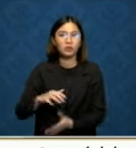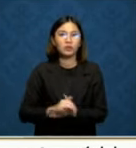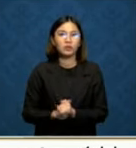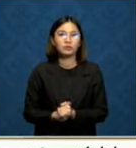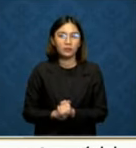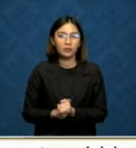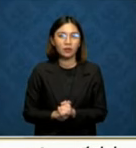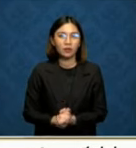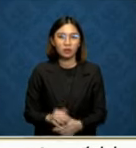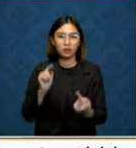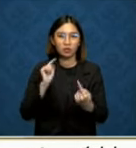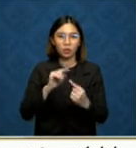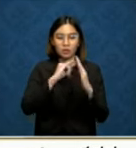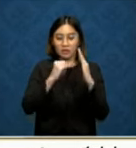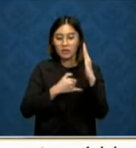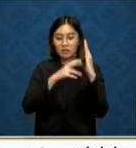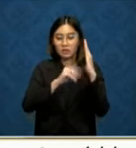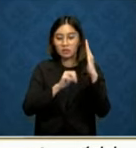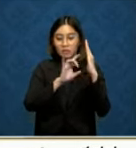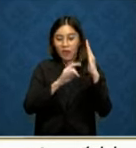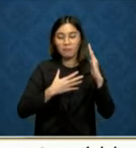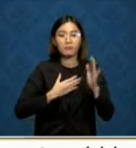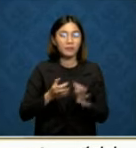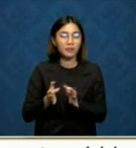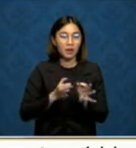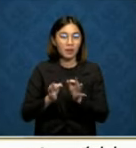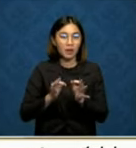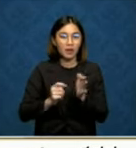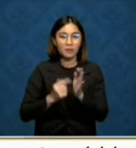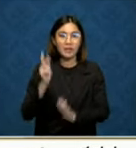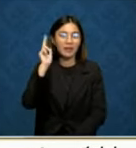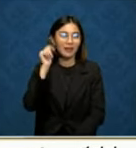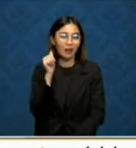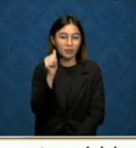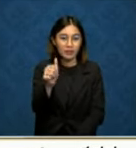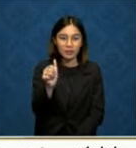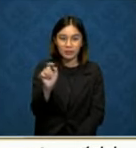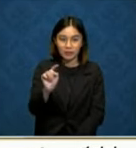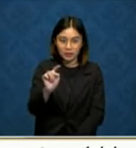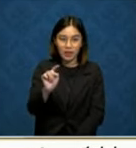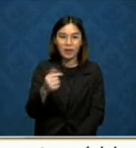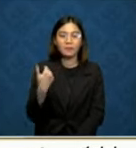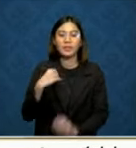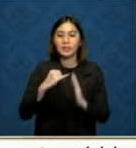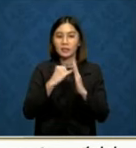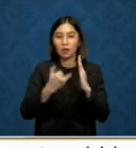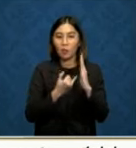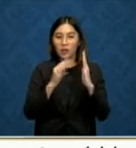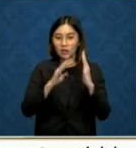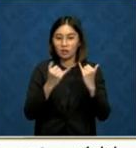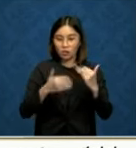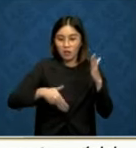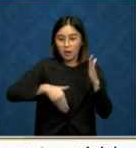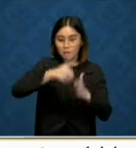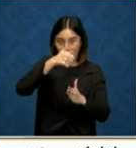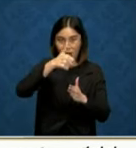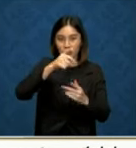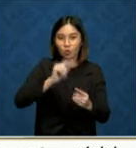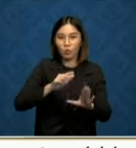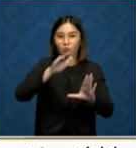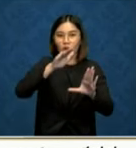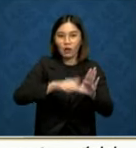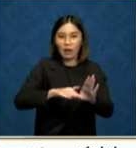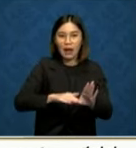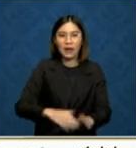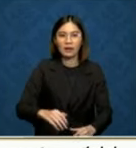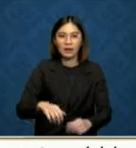อยู่ใน 48 จัหวดแล้วกต้เรีนวาเรากพ่งมีขาวดีนะฮะหากน้อย 4 จังหวดที่ผ่านการจดแจ้งกับ BACK